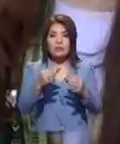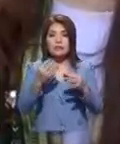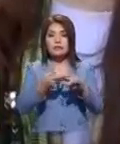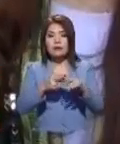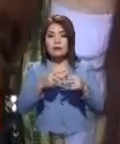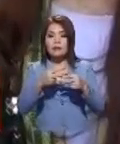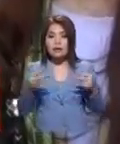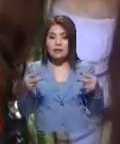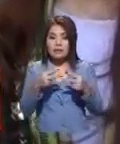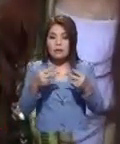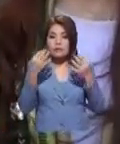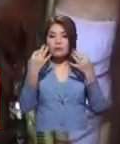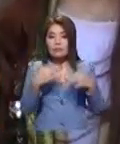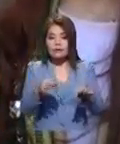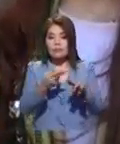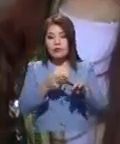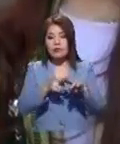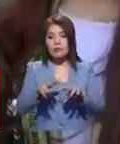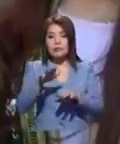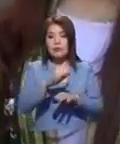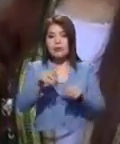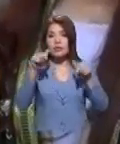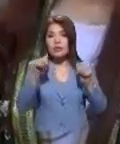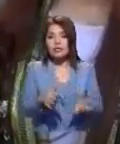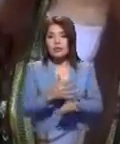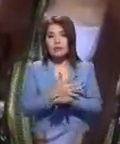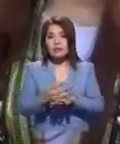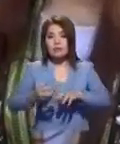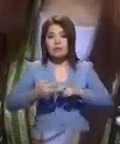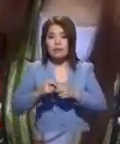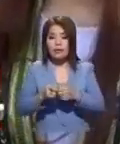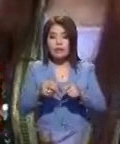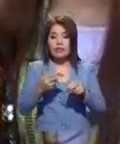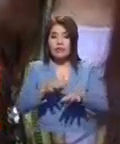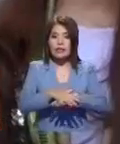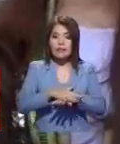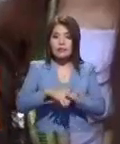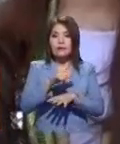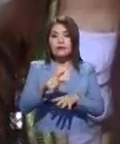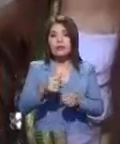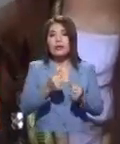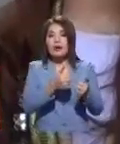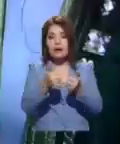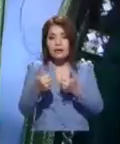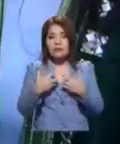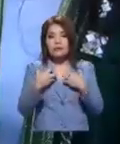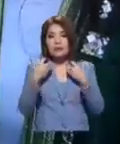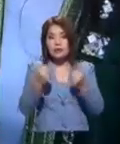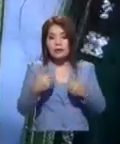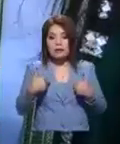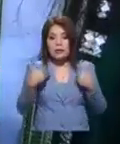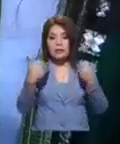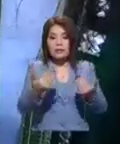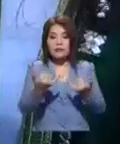теңдігім, бостандықта бойлығым мен ендігім шешіленді. Шемен болған шерлінімдей отырып, елімізге амандық, денімізге саулық тілейміз. Біз